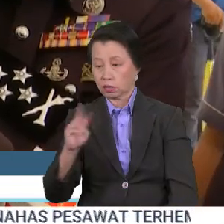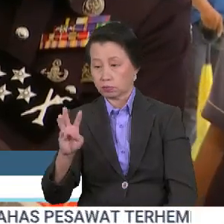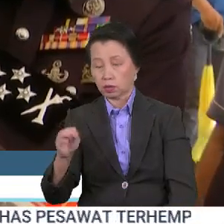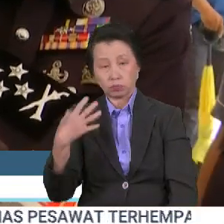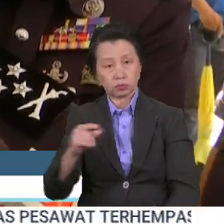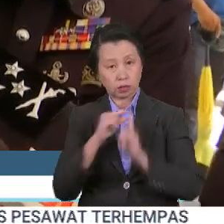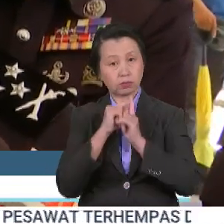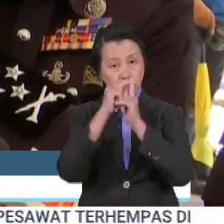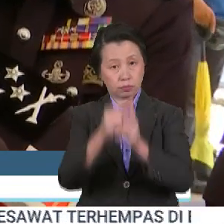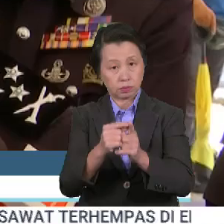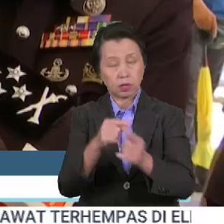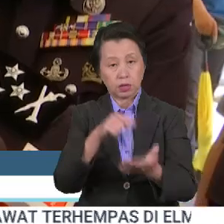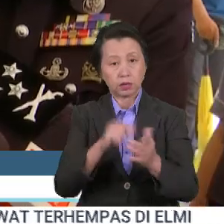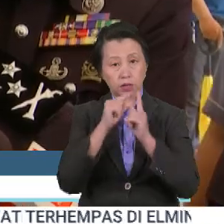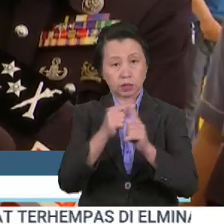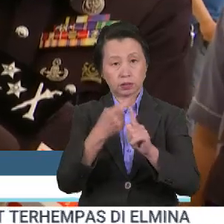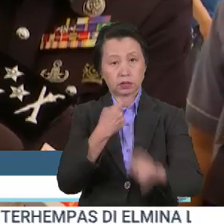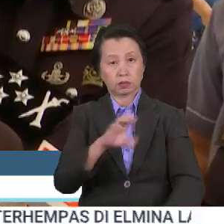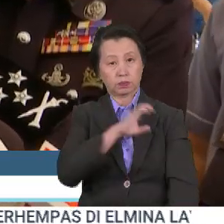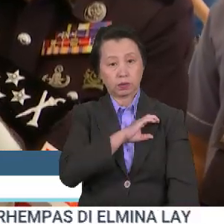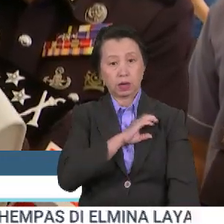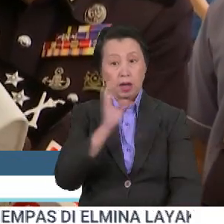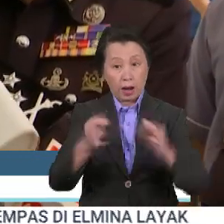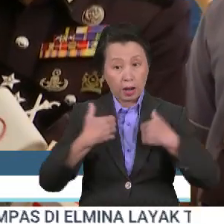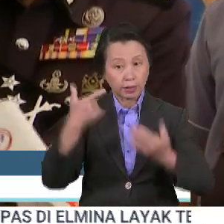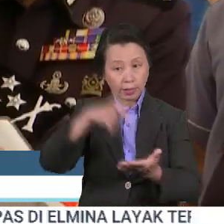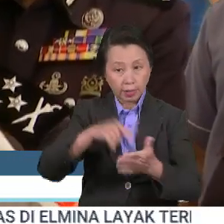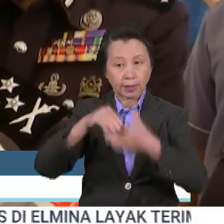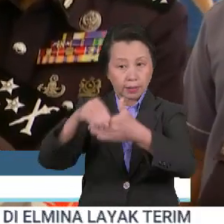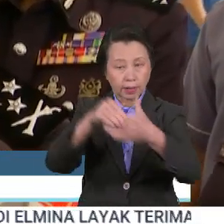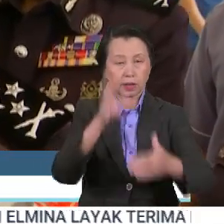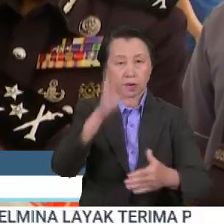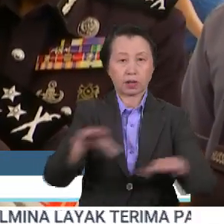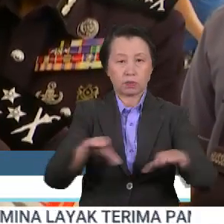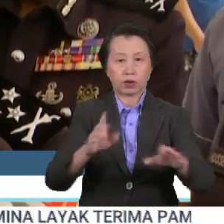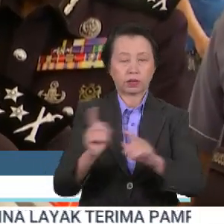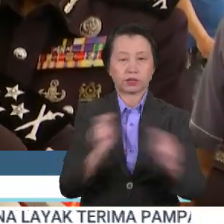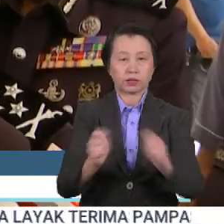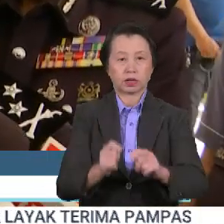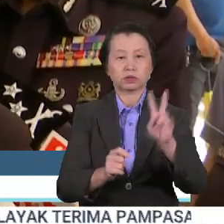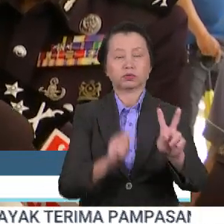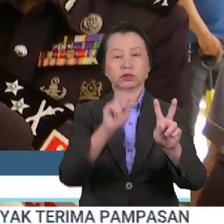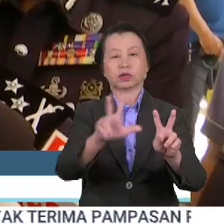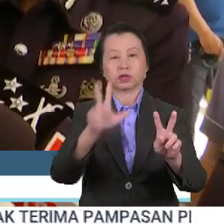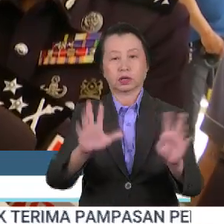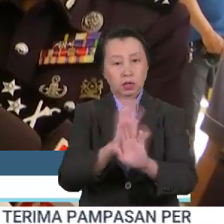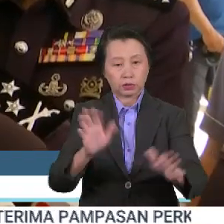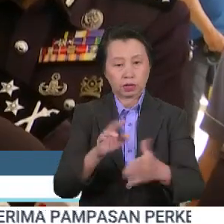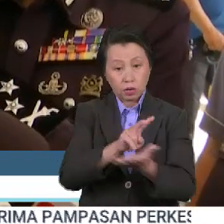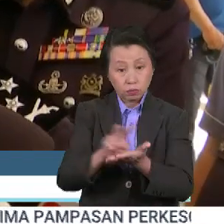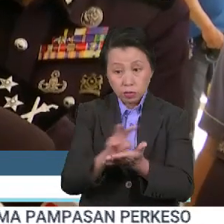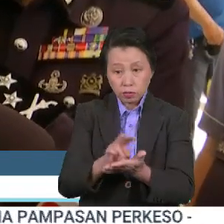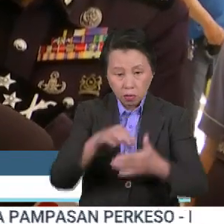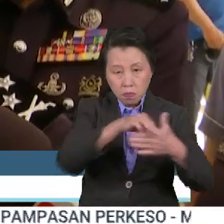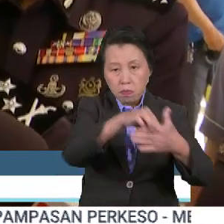mengeluarkan kenyataan, dan ini kenyataan pada polis. Ada lagi, kita akan mengambil tindakan bawah 233. Jangan menyebarkan video-video